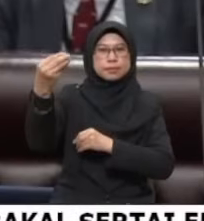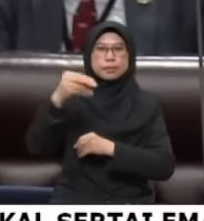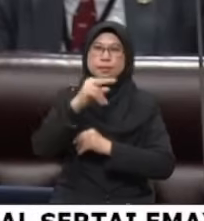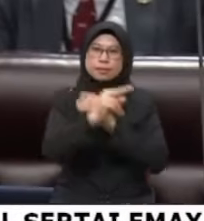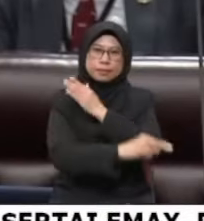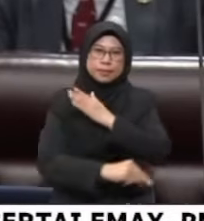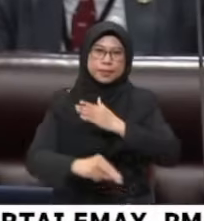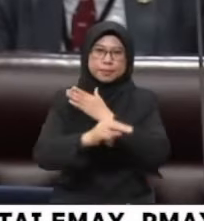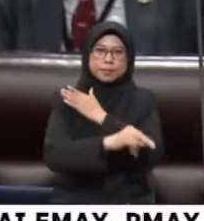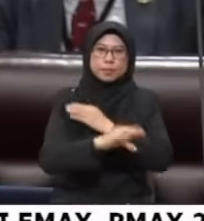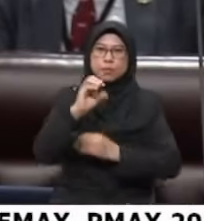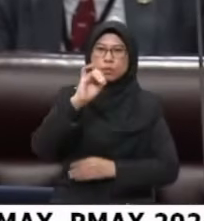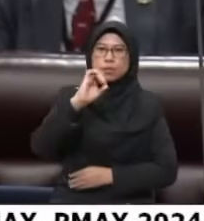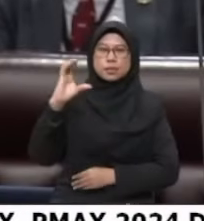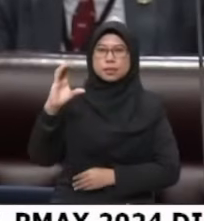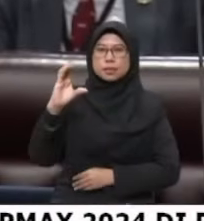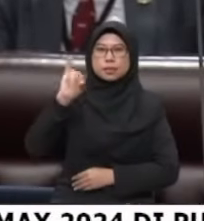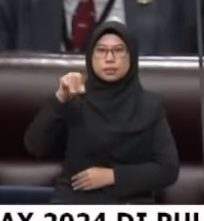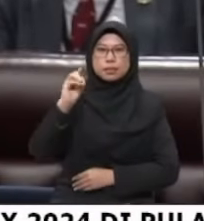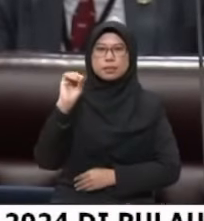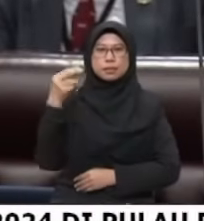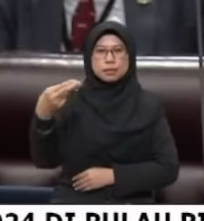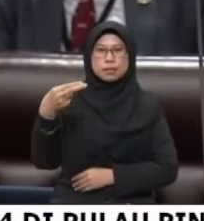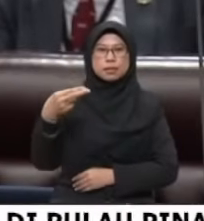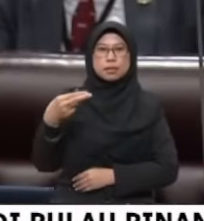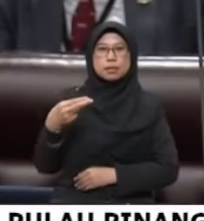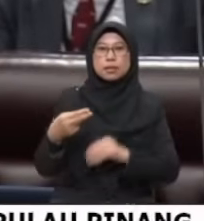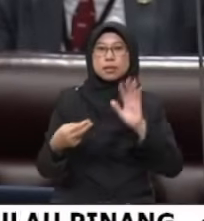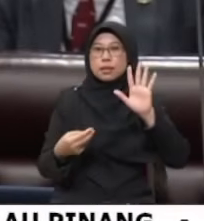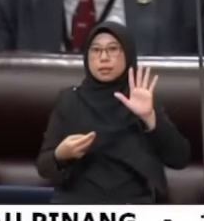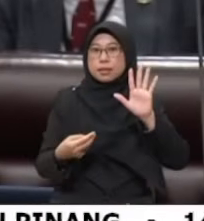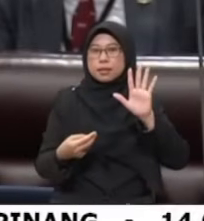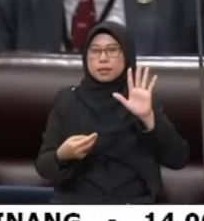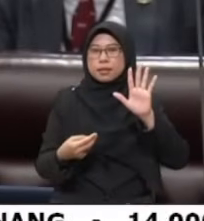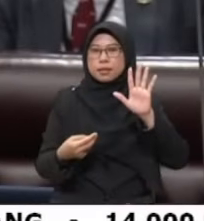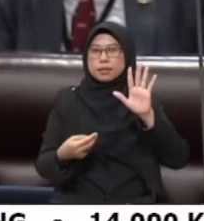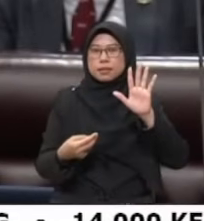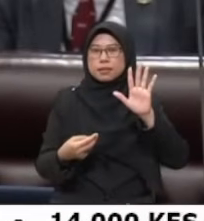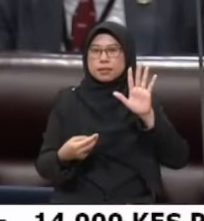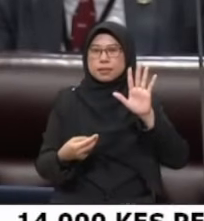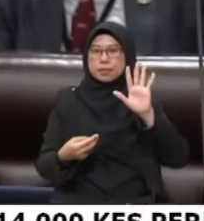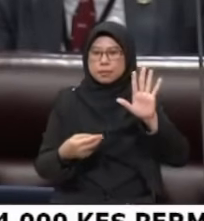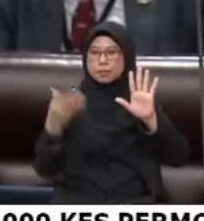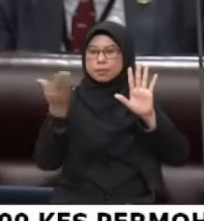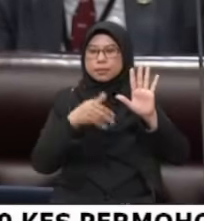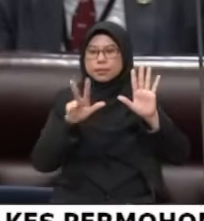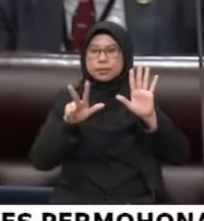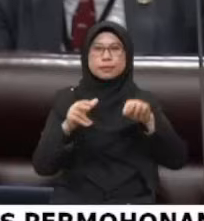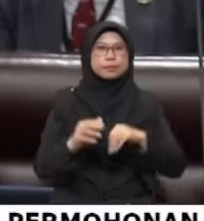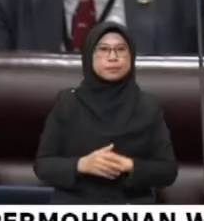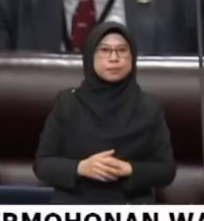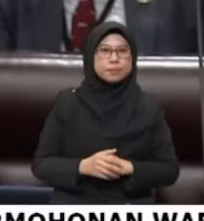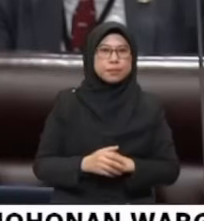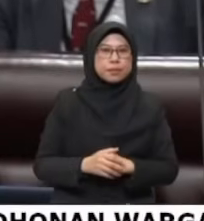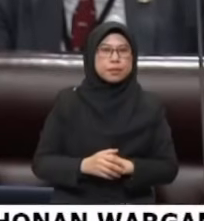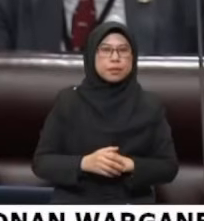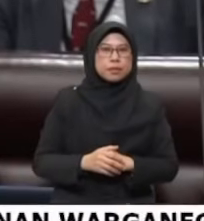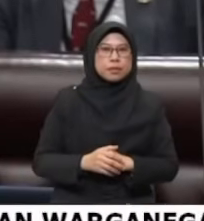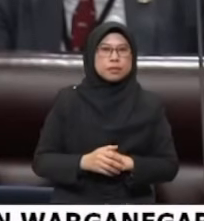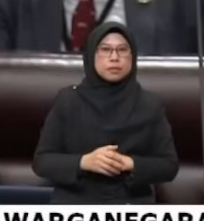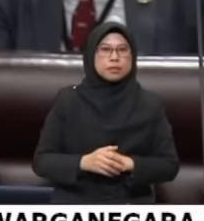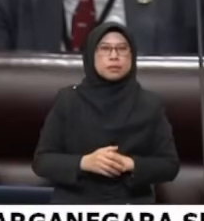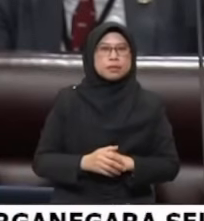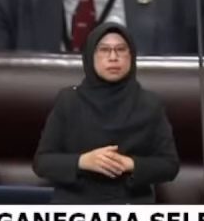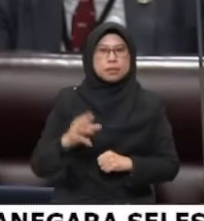Negeri oic dijedah pada 15 Mac baru-baru ini yang berhormat Senator